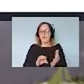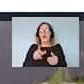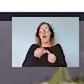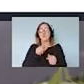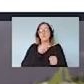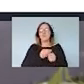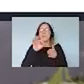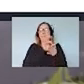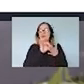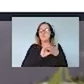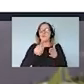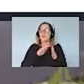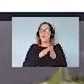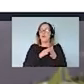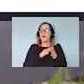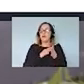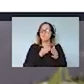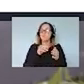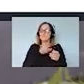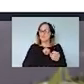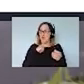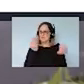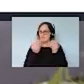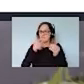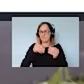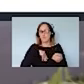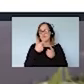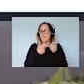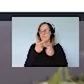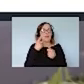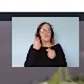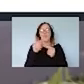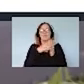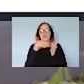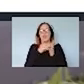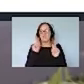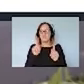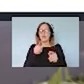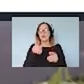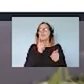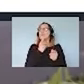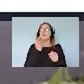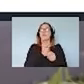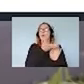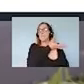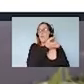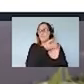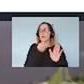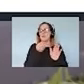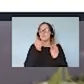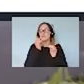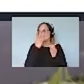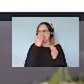są to grafiki wektorowe, a nie zdjęcia, to ja mogę je bardzo łatwo przerabiać, co oznacza, że nie tylko pobieram zdjęcie z sieci,